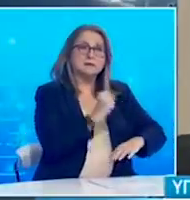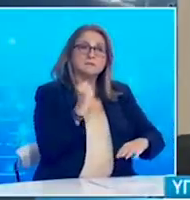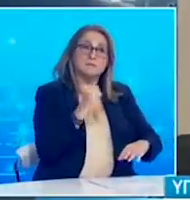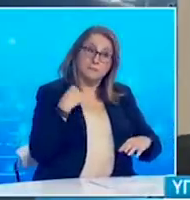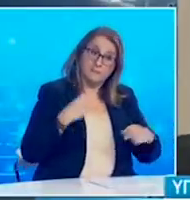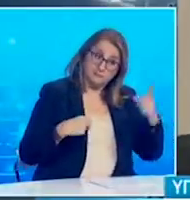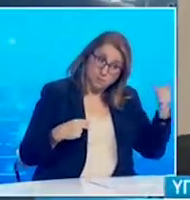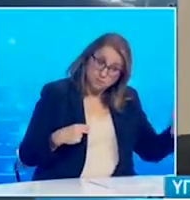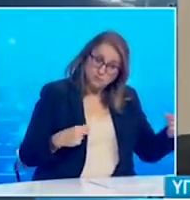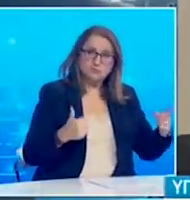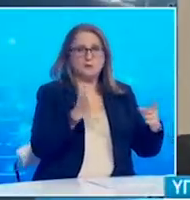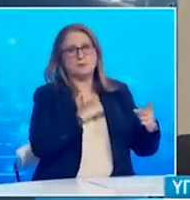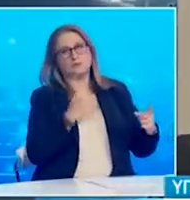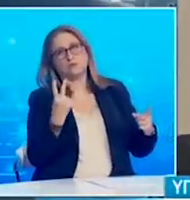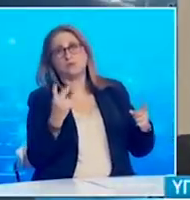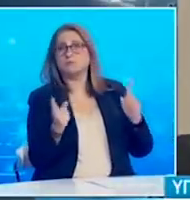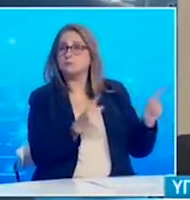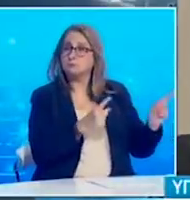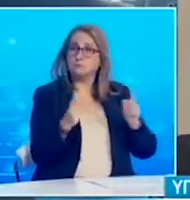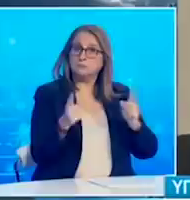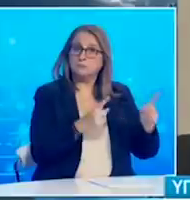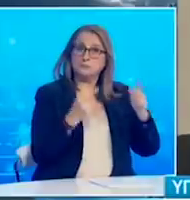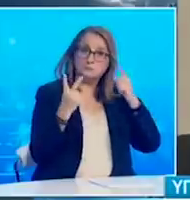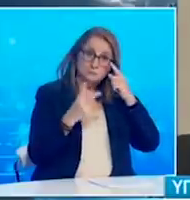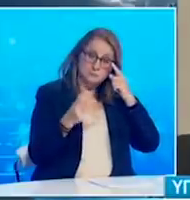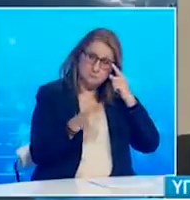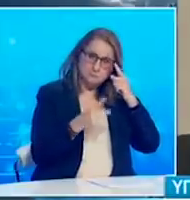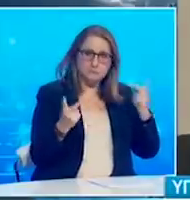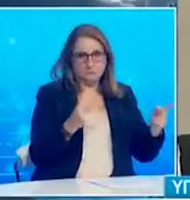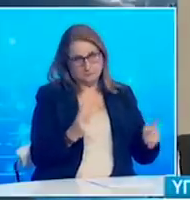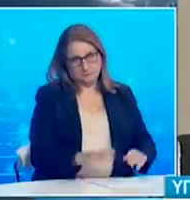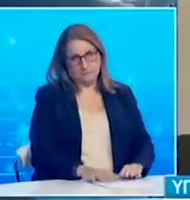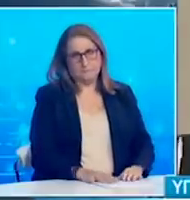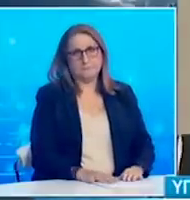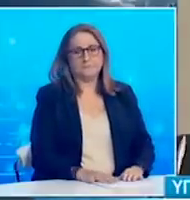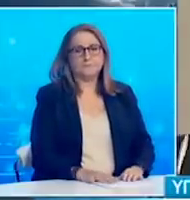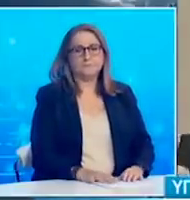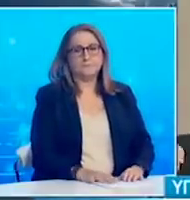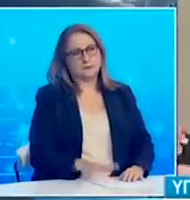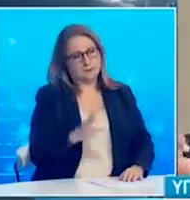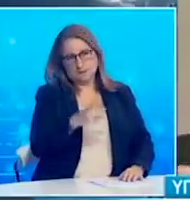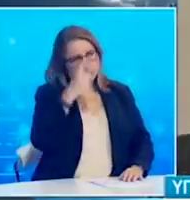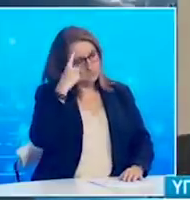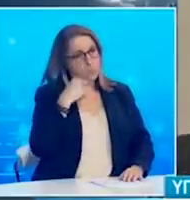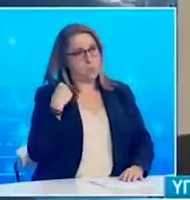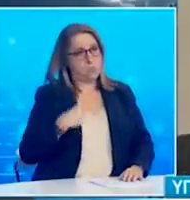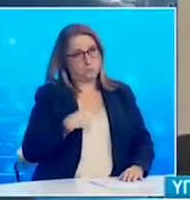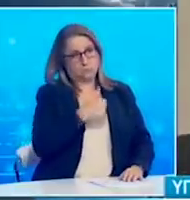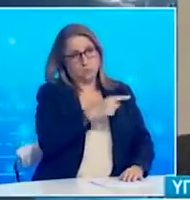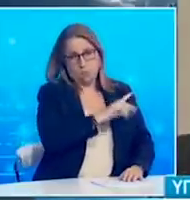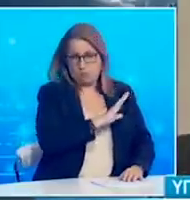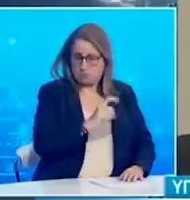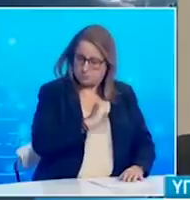δημόσιο όσο και στο ιδιωτικό σύστημα υγείας, γιατί μην ξεχνάμε ότι στο σύστημα υγείας υπάρχουν όλοι οι